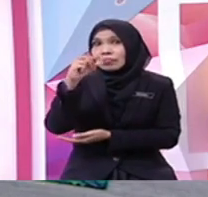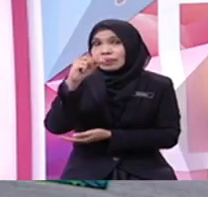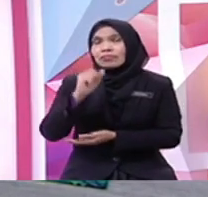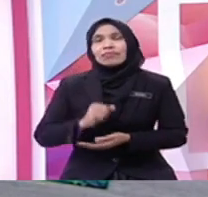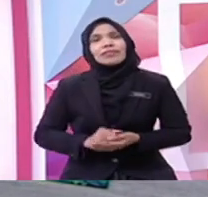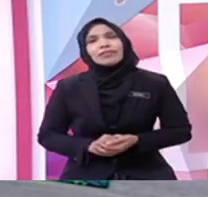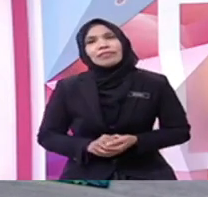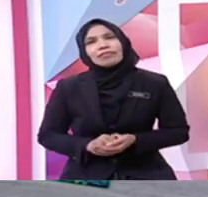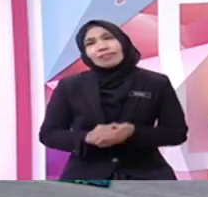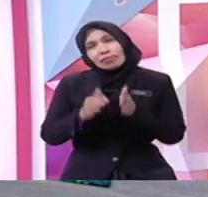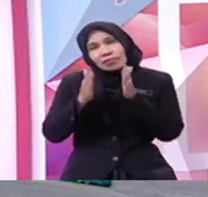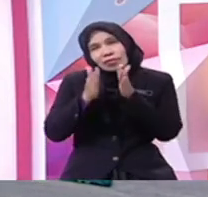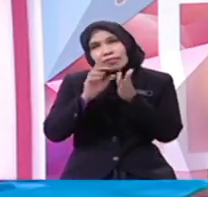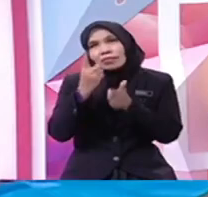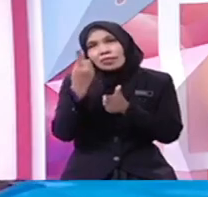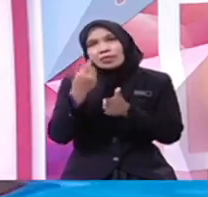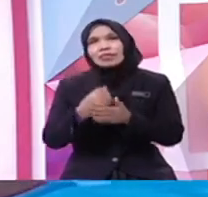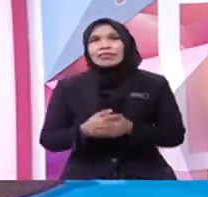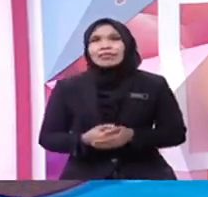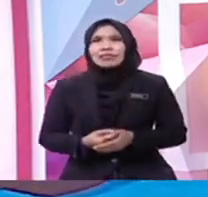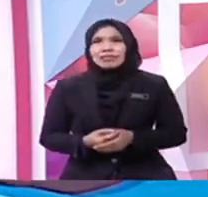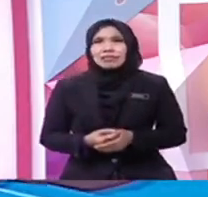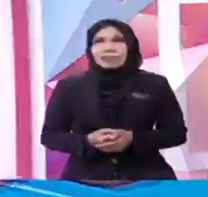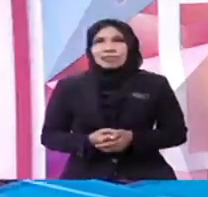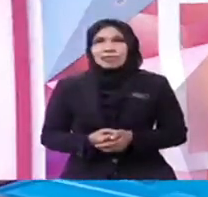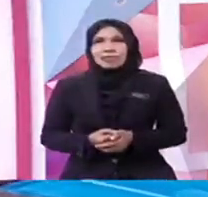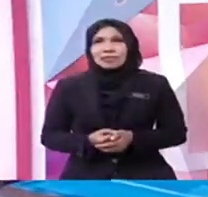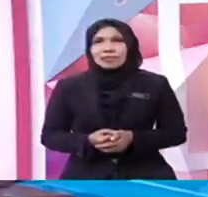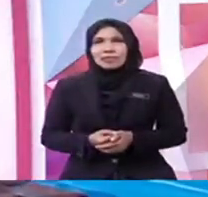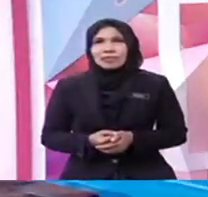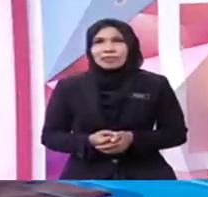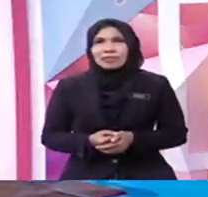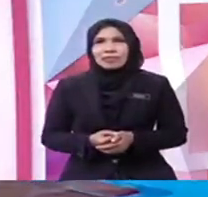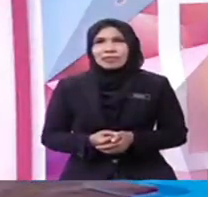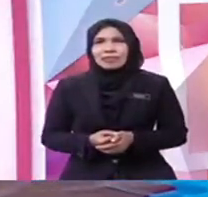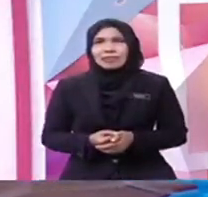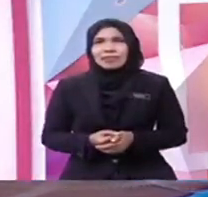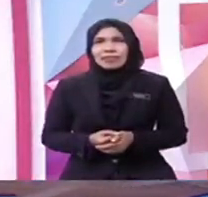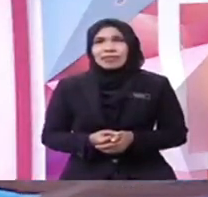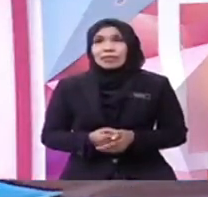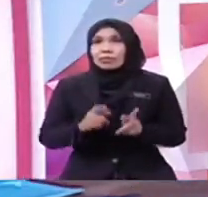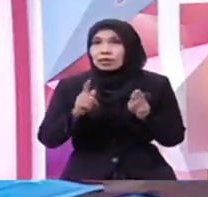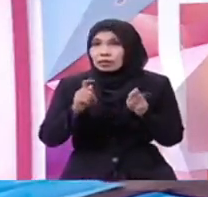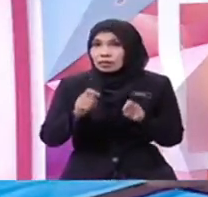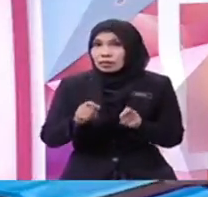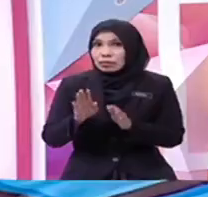kecil sukitte gerakkan Statham dengan macam-macam cakewalk Oke